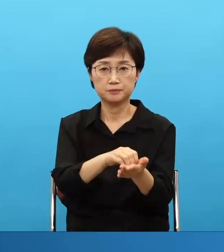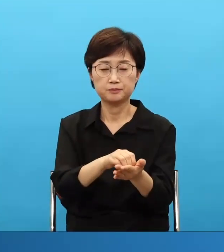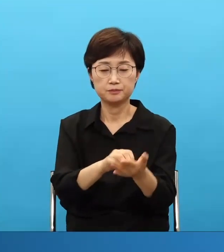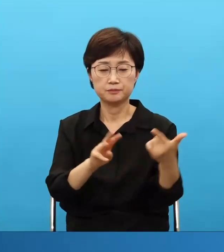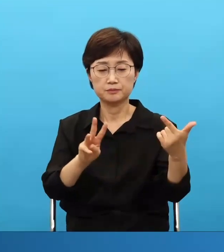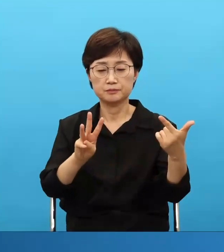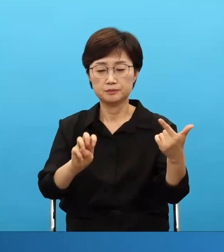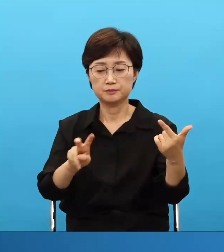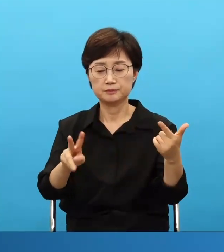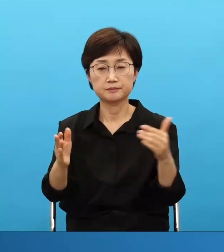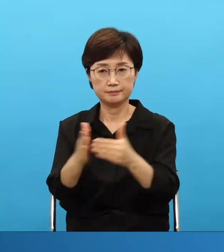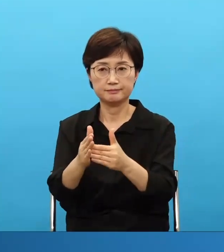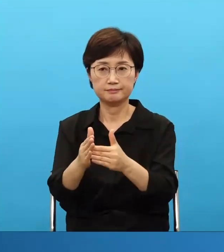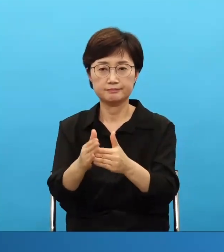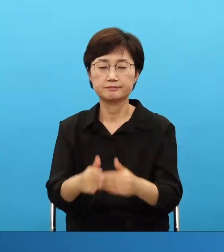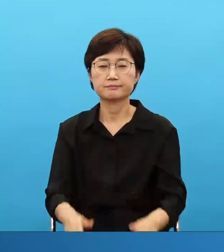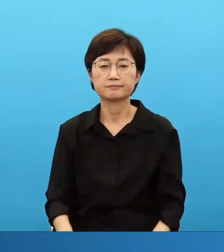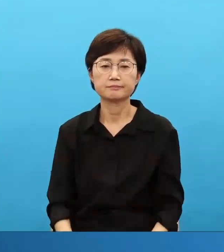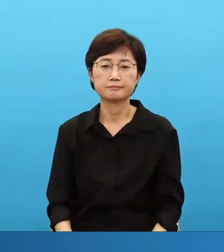23일 마감됩니다